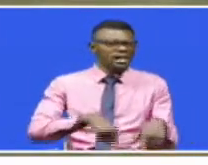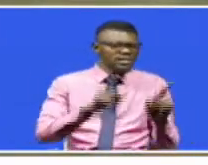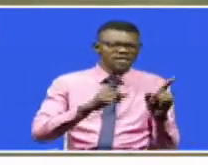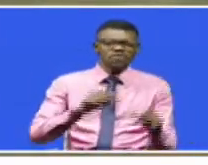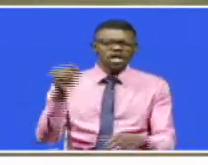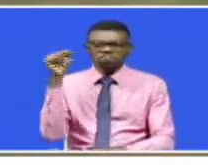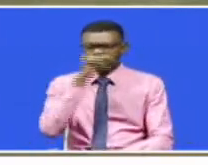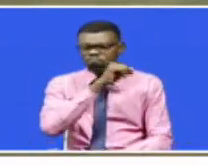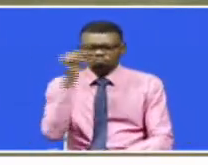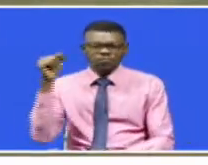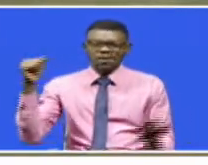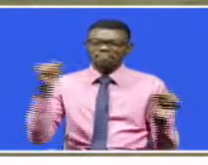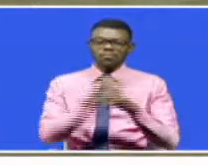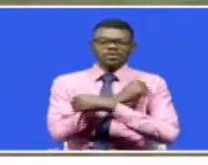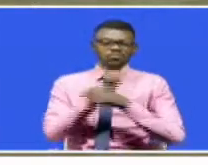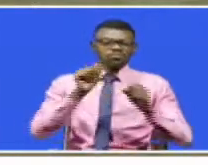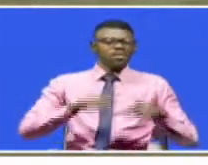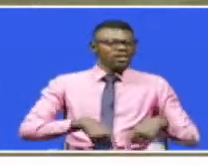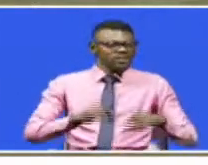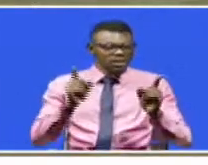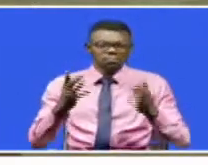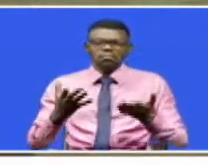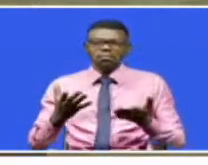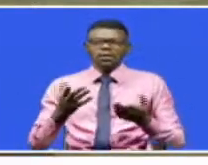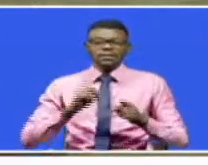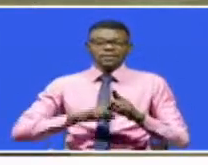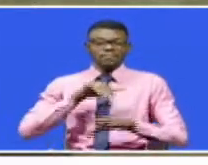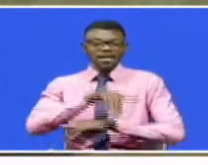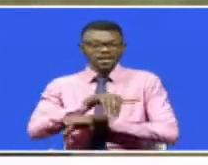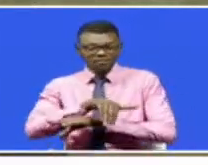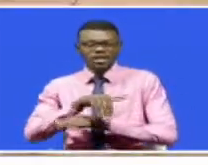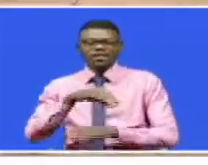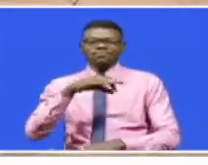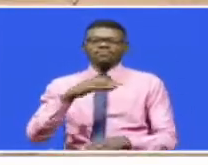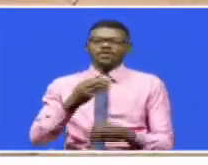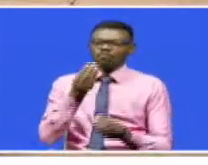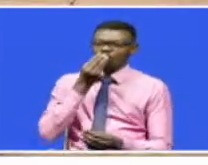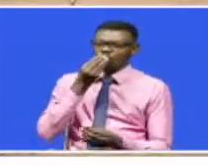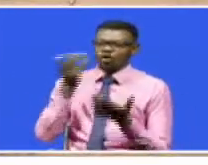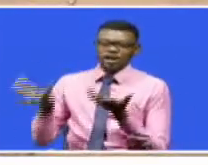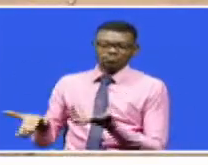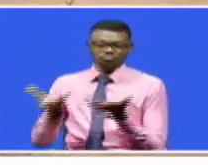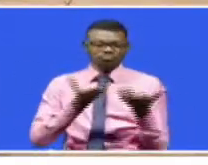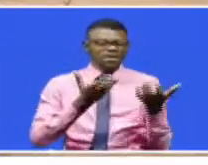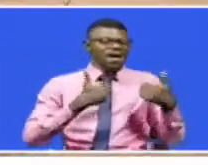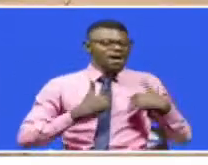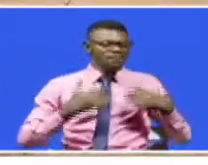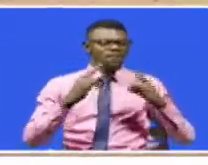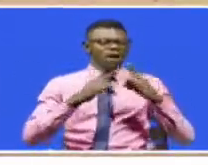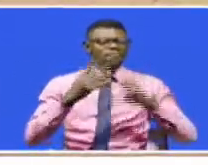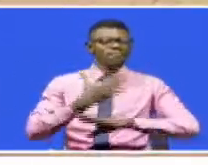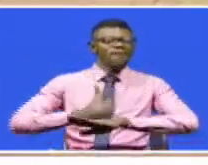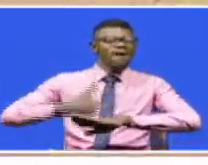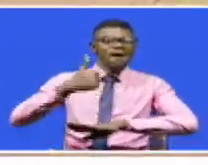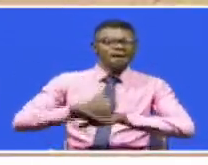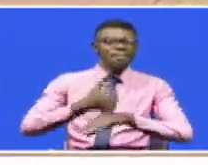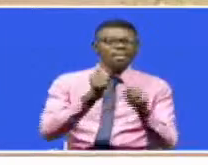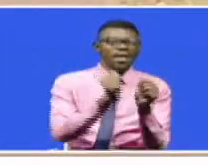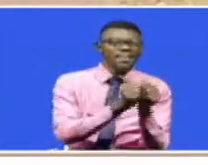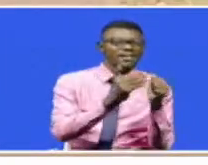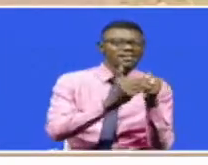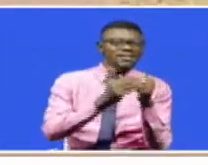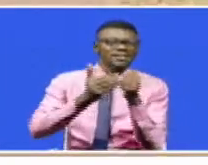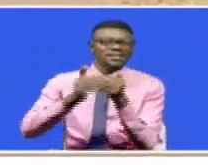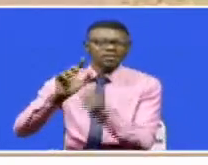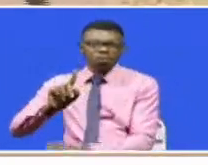street. Wameenda huko at least ikifika jioni, mtu anakuja na kitu mbaya. The camp, which was established in 1991,